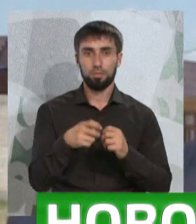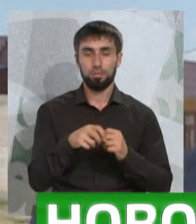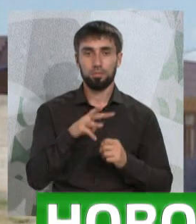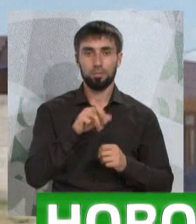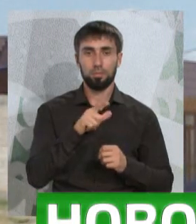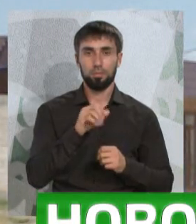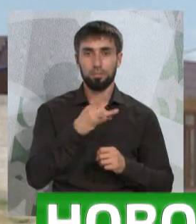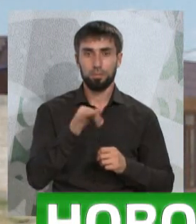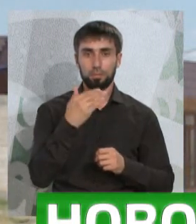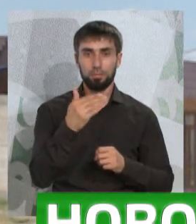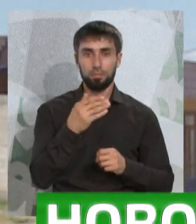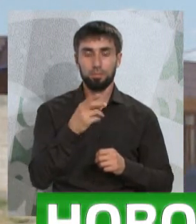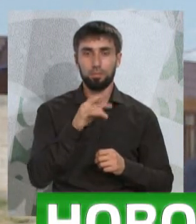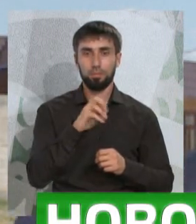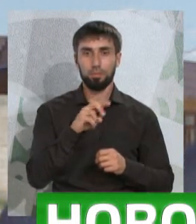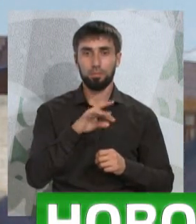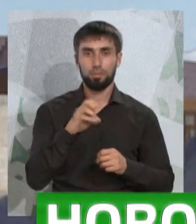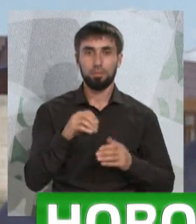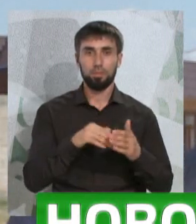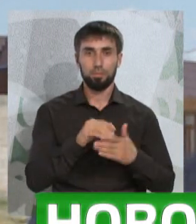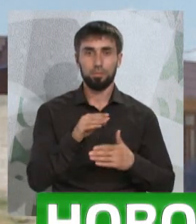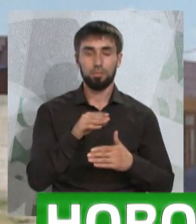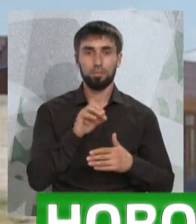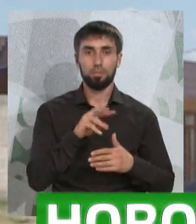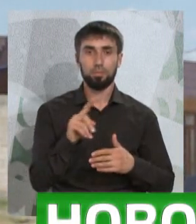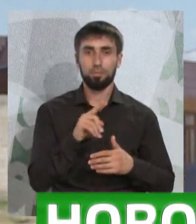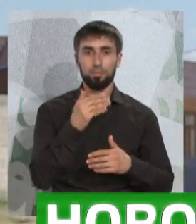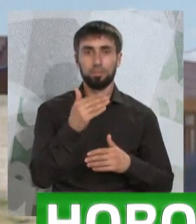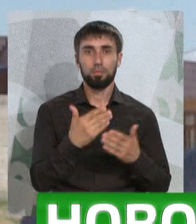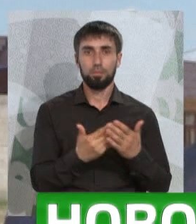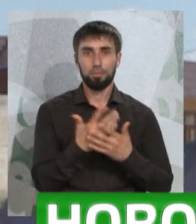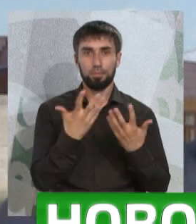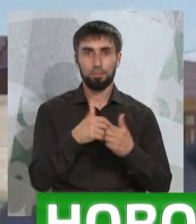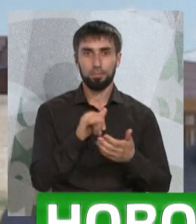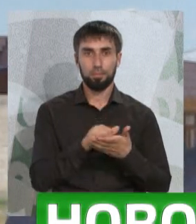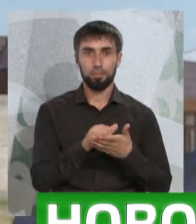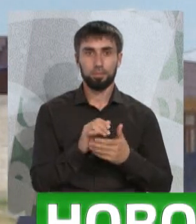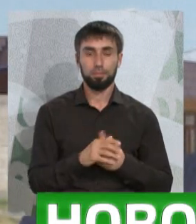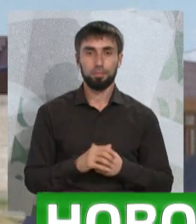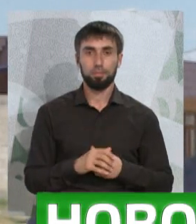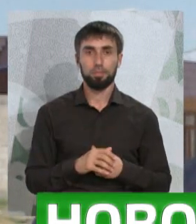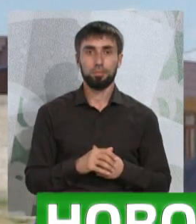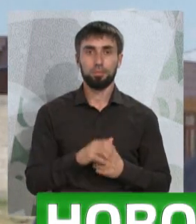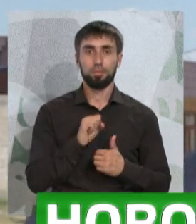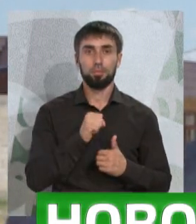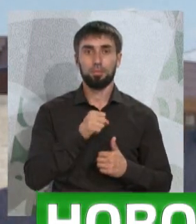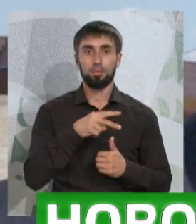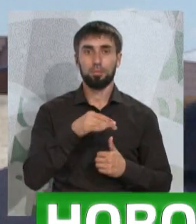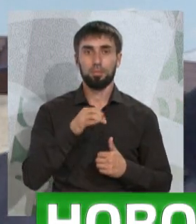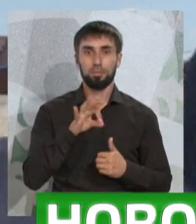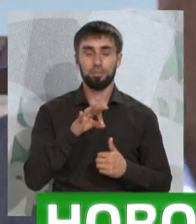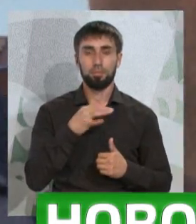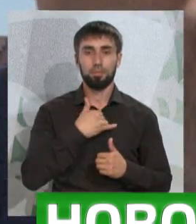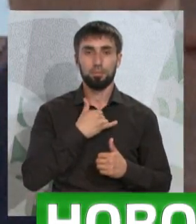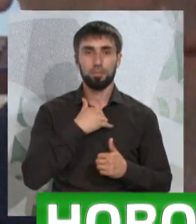нас более-менее лучше ситуация с ДКРФ, в том плане, что там новое оборудование. Вот. В Альтиево у нас, видимо, все